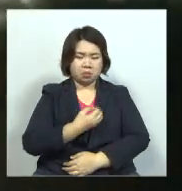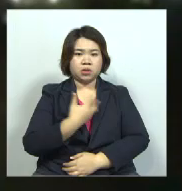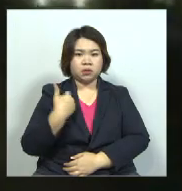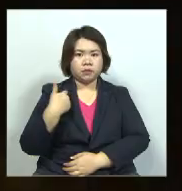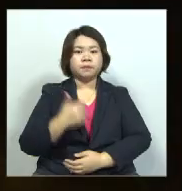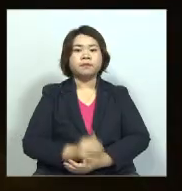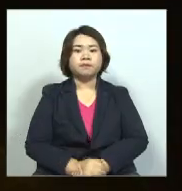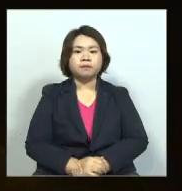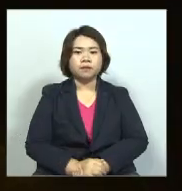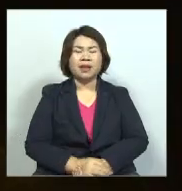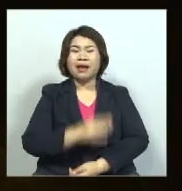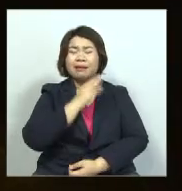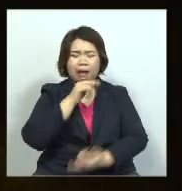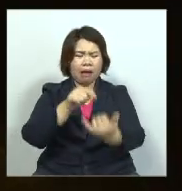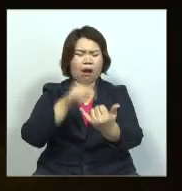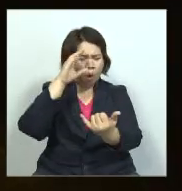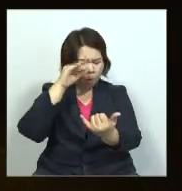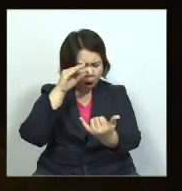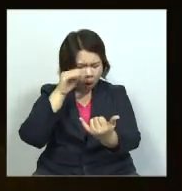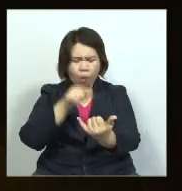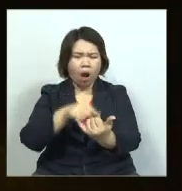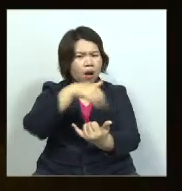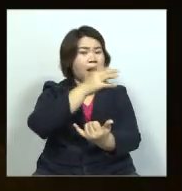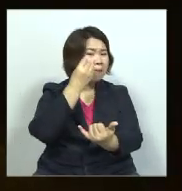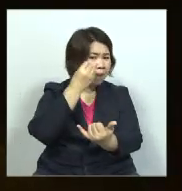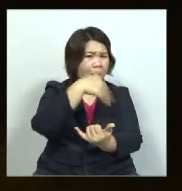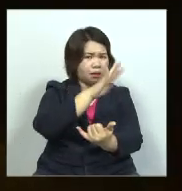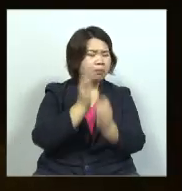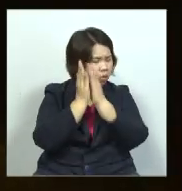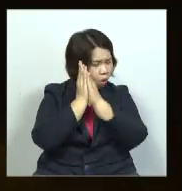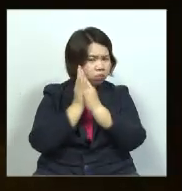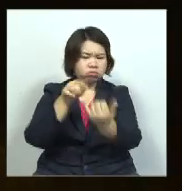น่ากลัวมากนะคะ จริงๆถ้าง่วงไปนอนที่บ้านดีกว่าไปนอนบนถนนนะฮะเดือดร้อนคนอื่นเขานะครับ